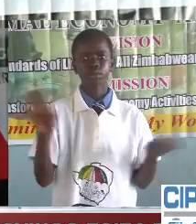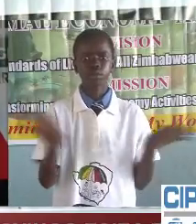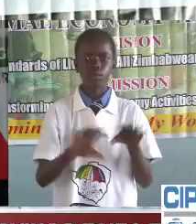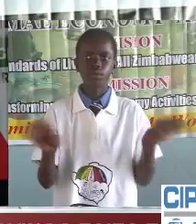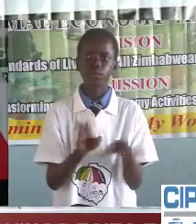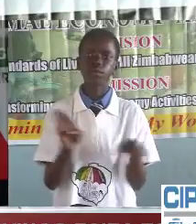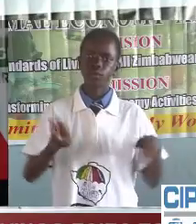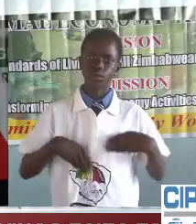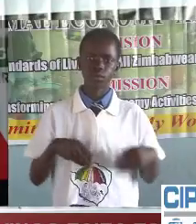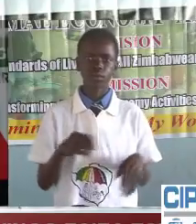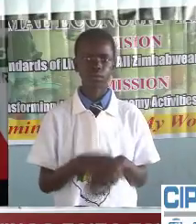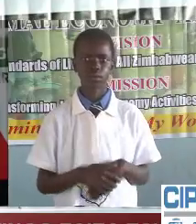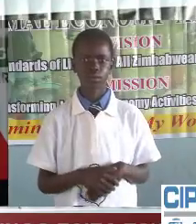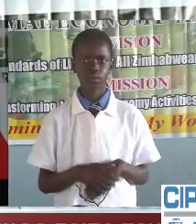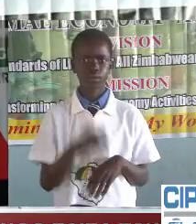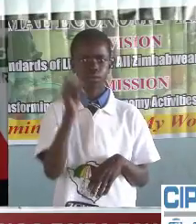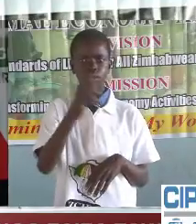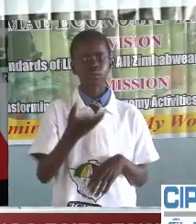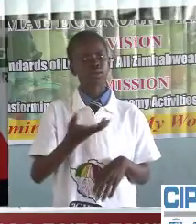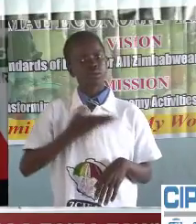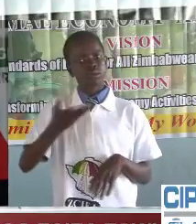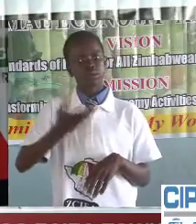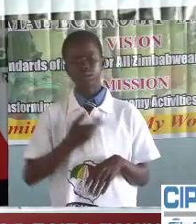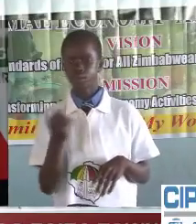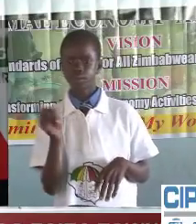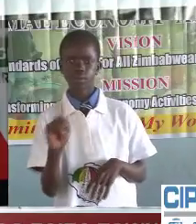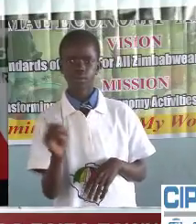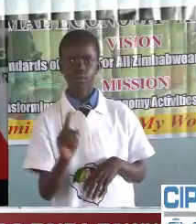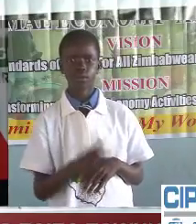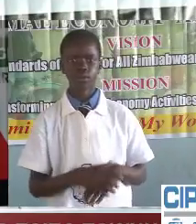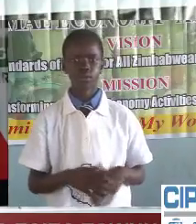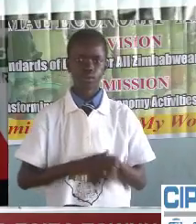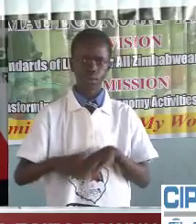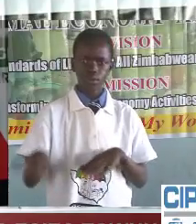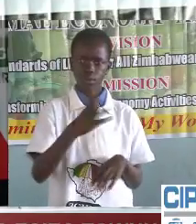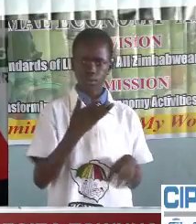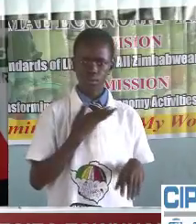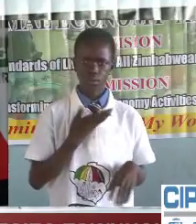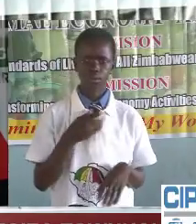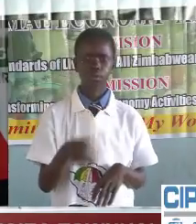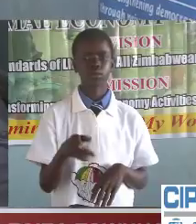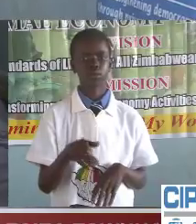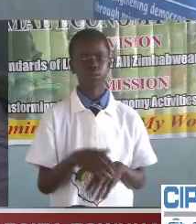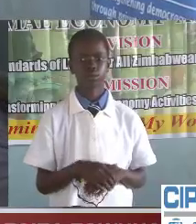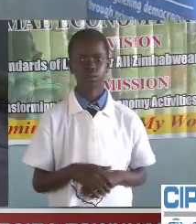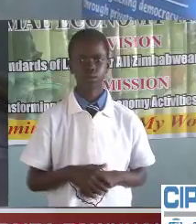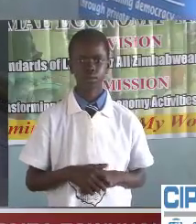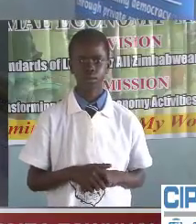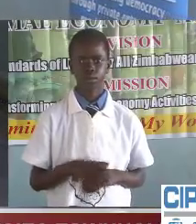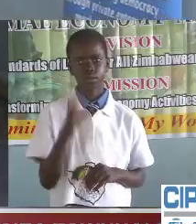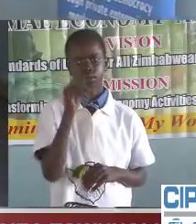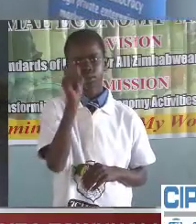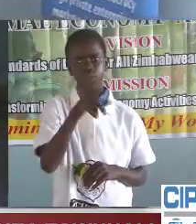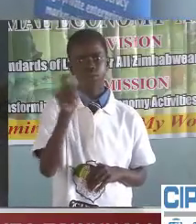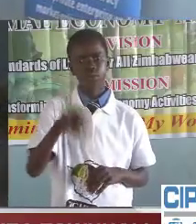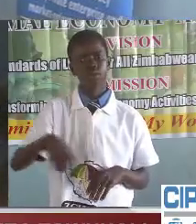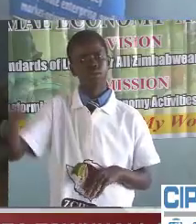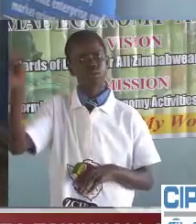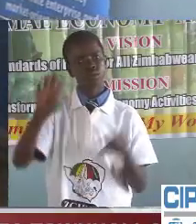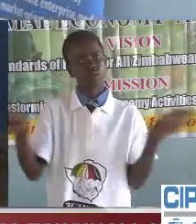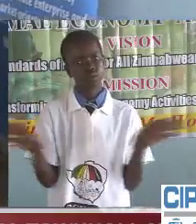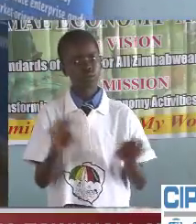kutishandira, havasi mabhosi, tisu mabhosi acho. kana munhu achienda